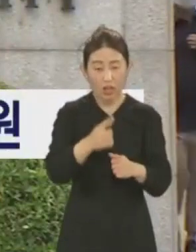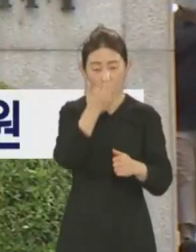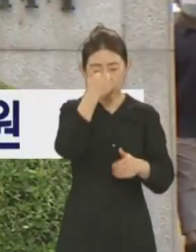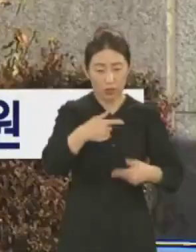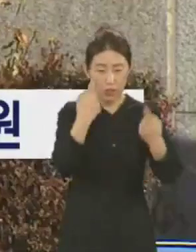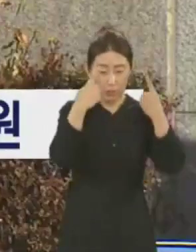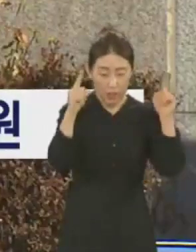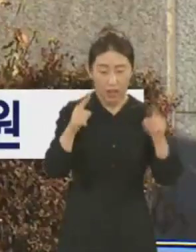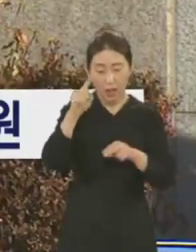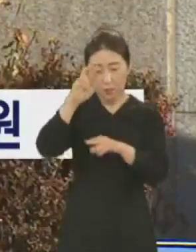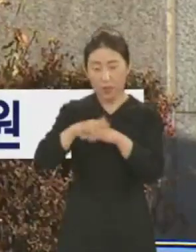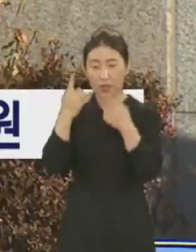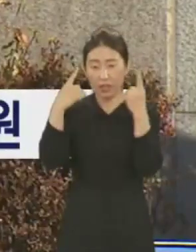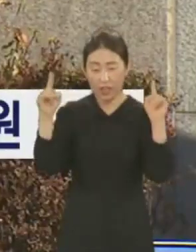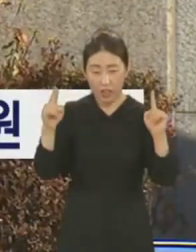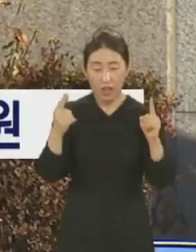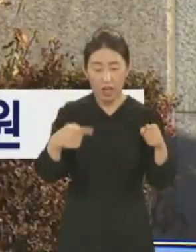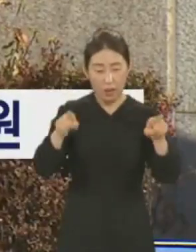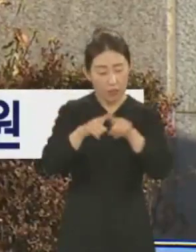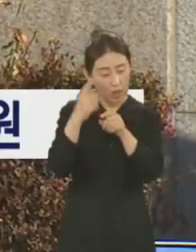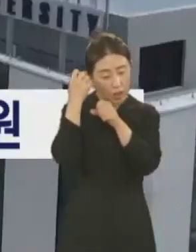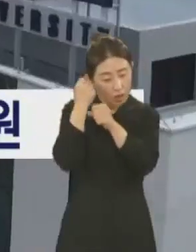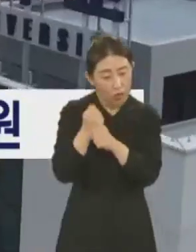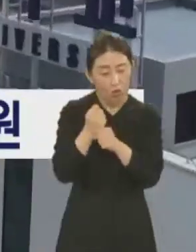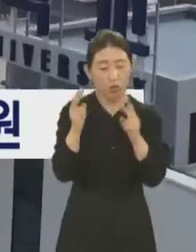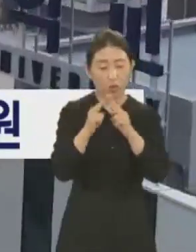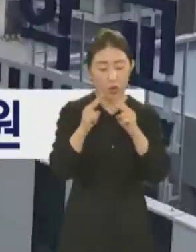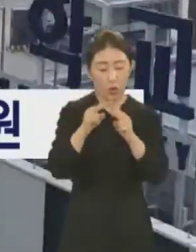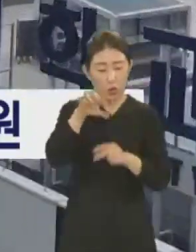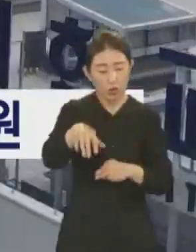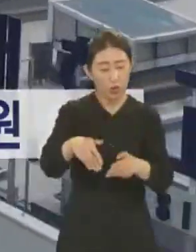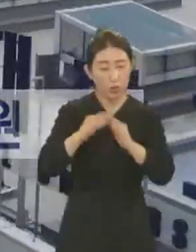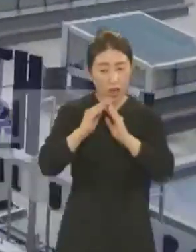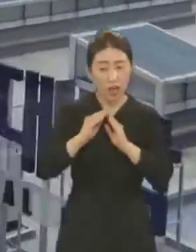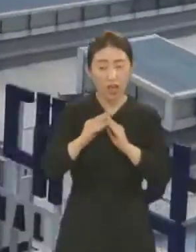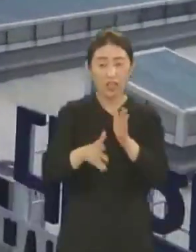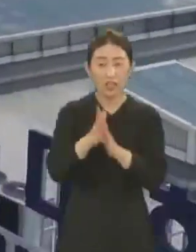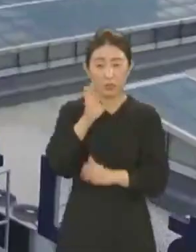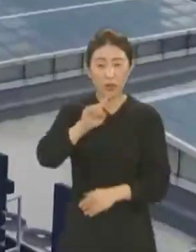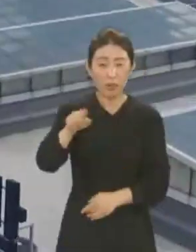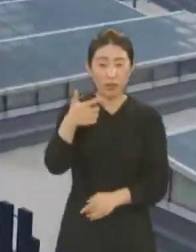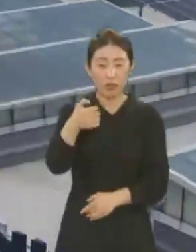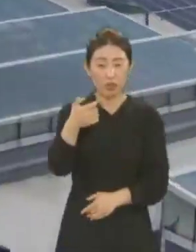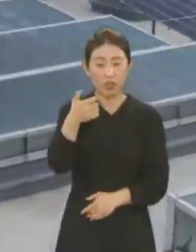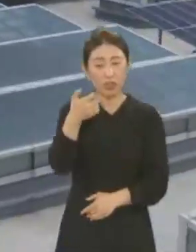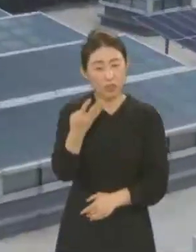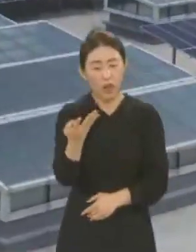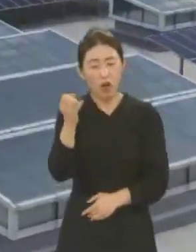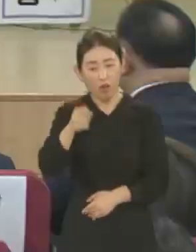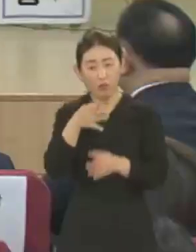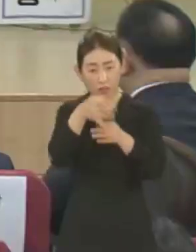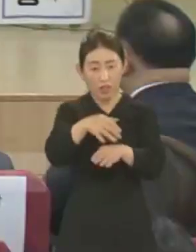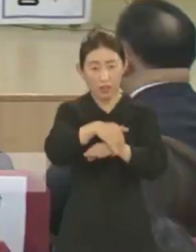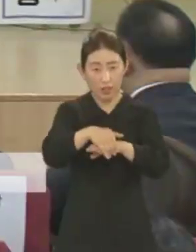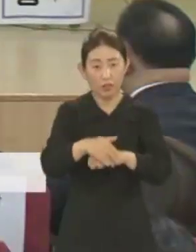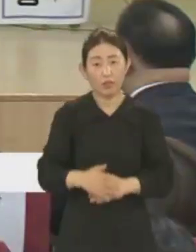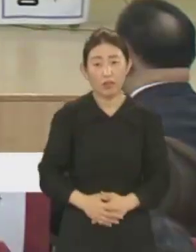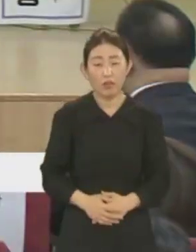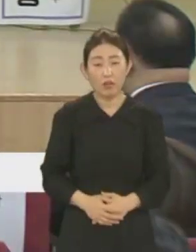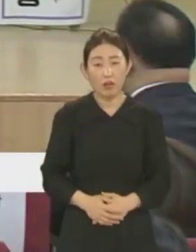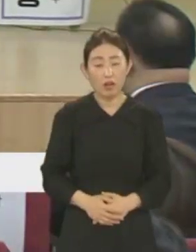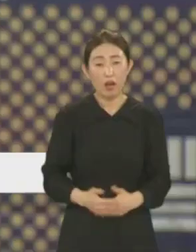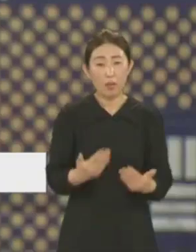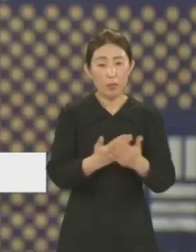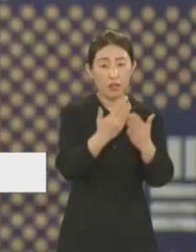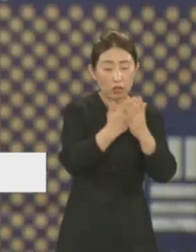한밭대가 공무원 반도체 공동연구소 설립에도 12 164억원을 지원할 방침입니다 또 발전